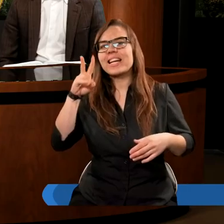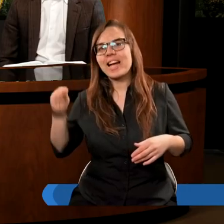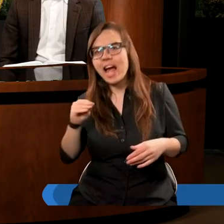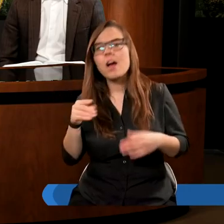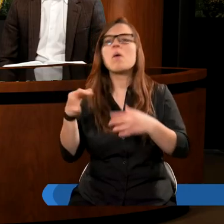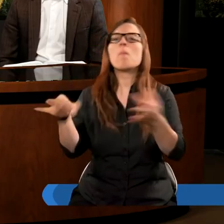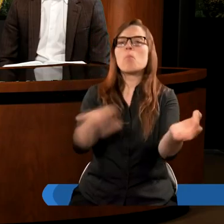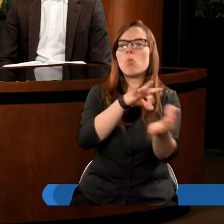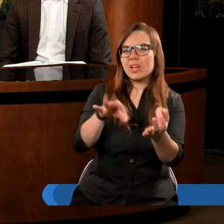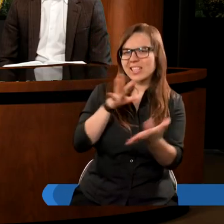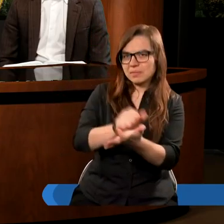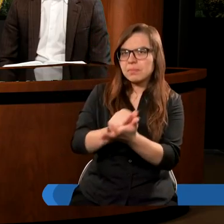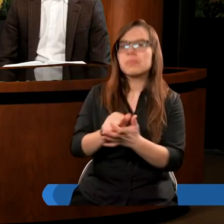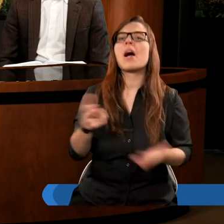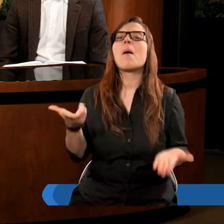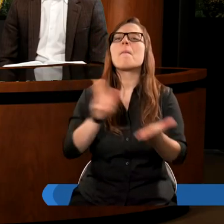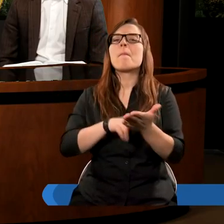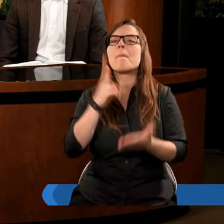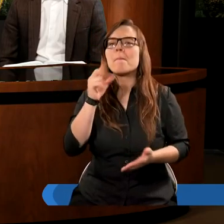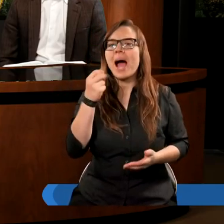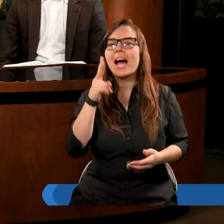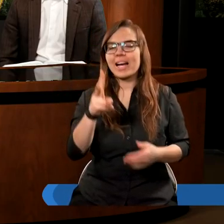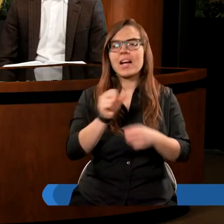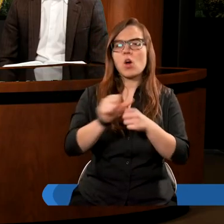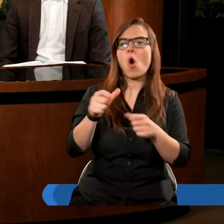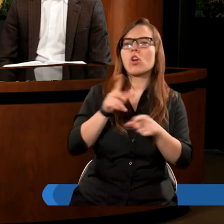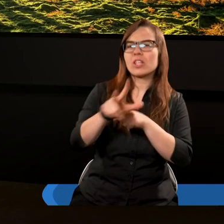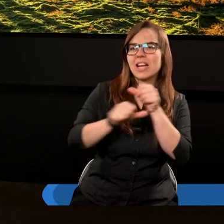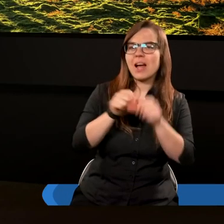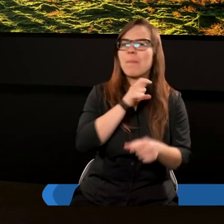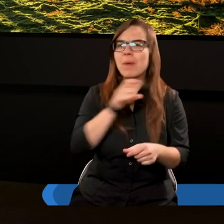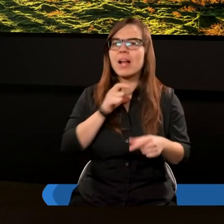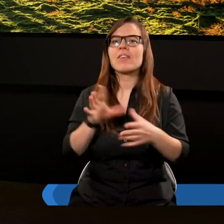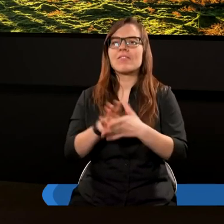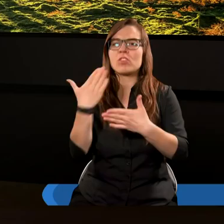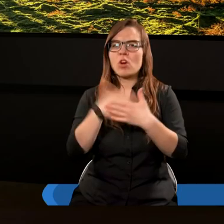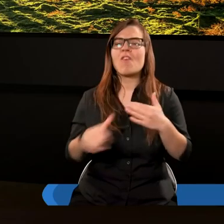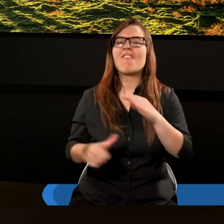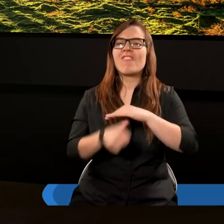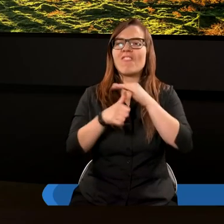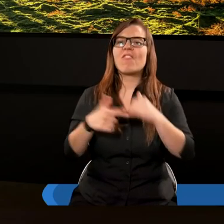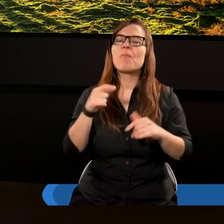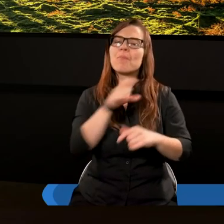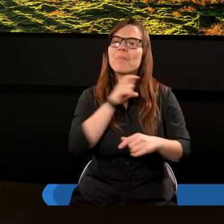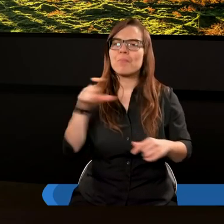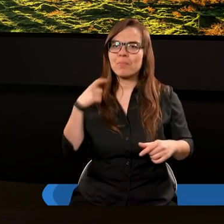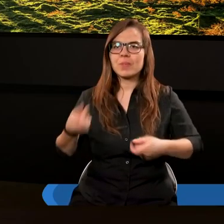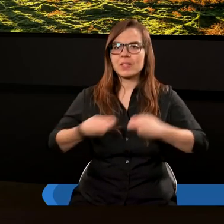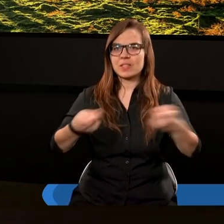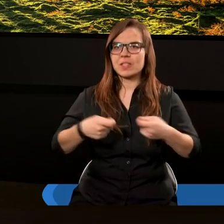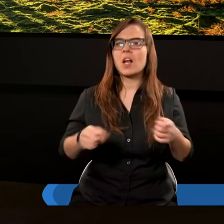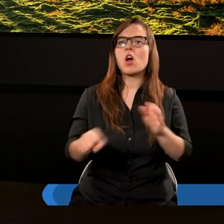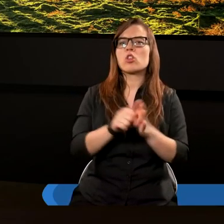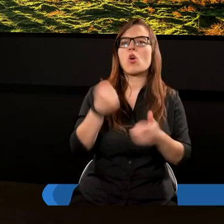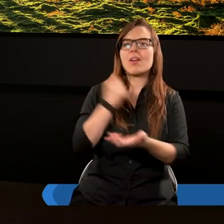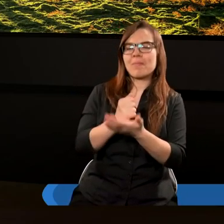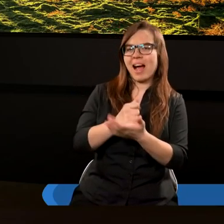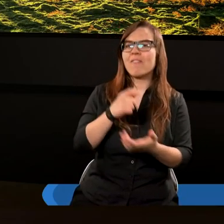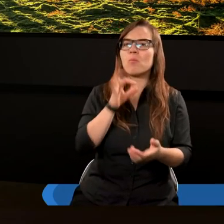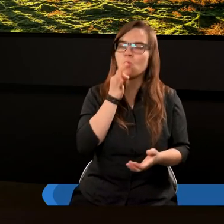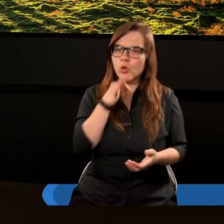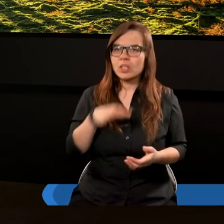zajmuje się muzyką i Marek od 12 lat jest pastorem i obecnie w Kościele pełni funkcję kierownika do spraw młodzieży.